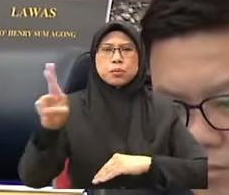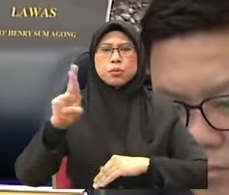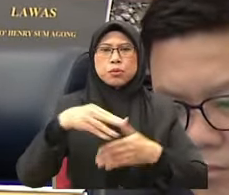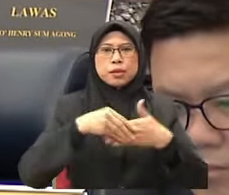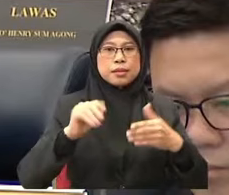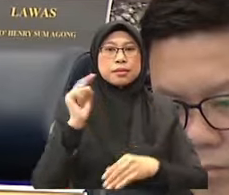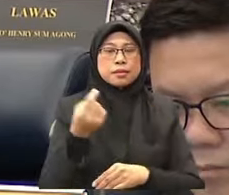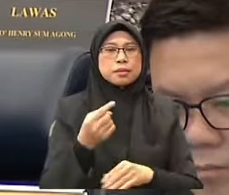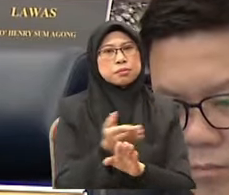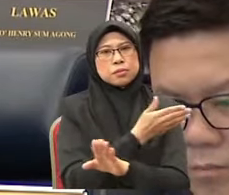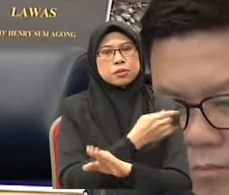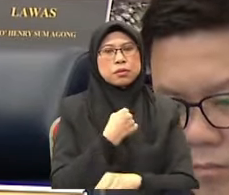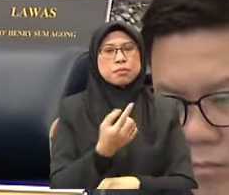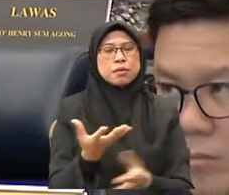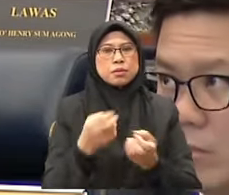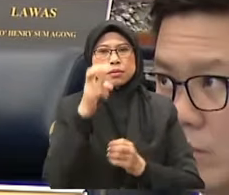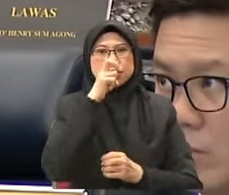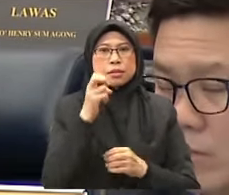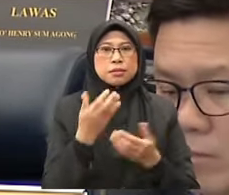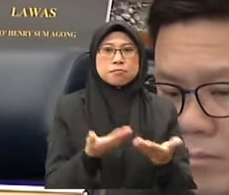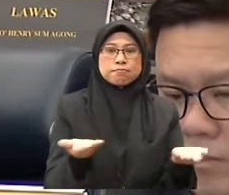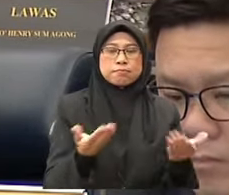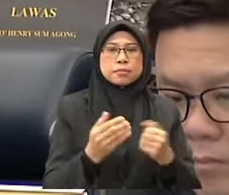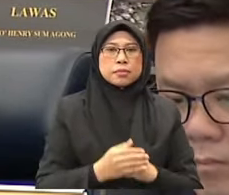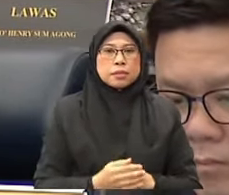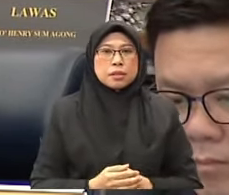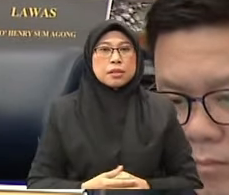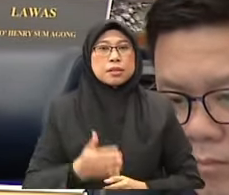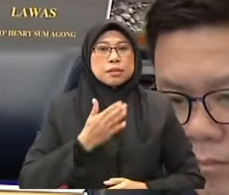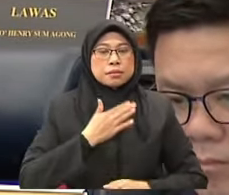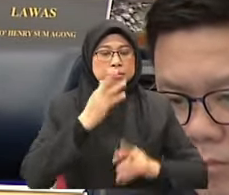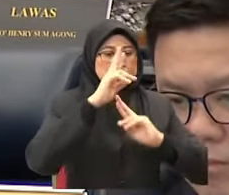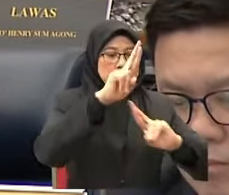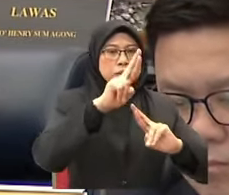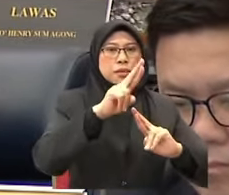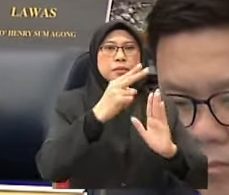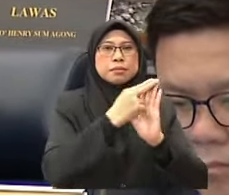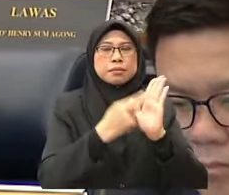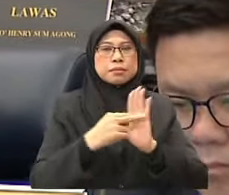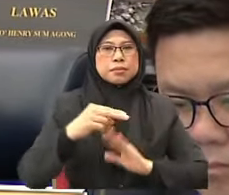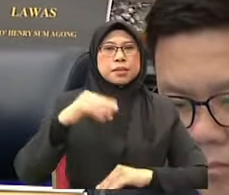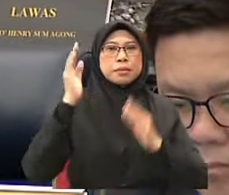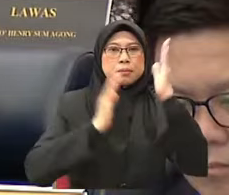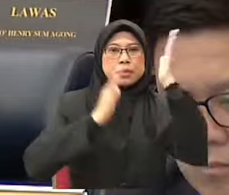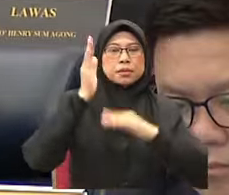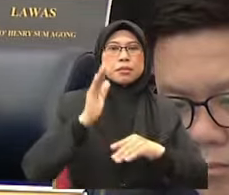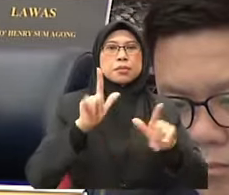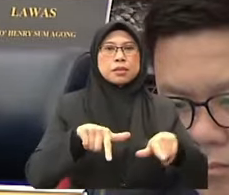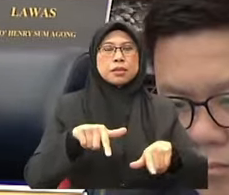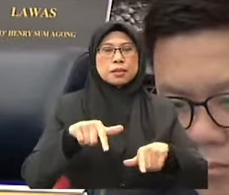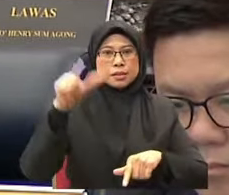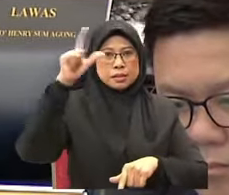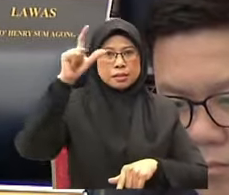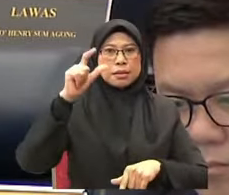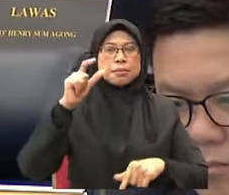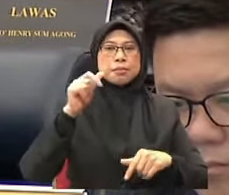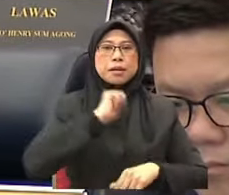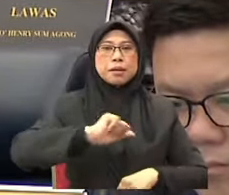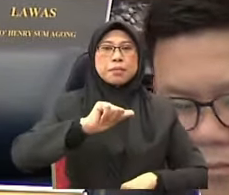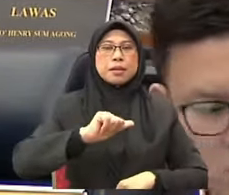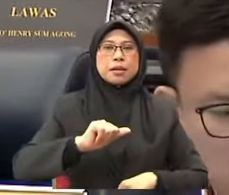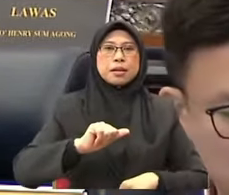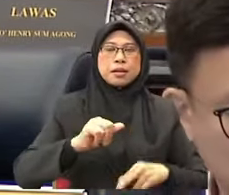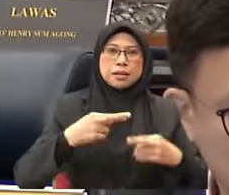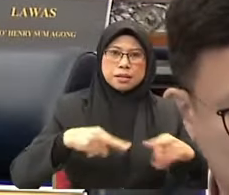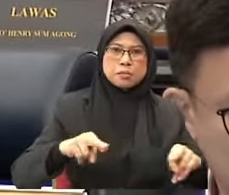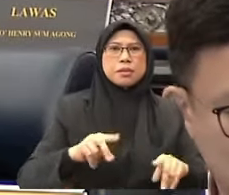sahaja. Sebelum itu, ingin saya tegaskan di Dewan yang mulia ini bahawa saya menghormati Perlembagaan Malaysia yang meletakkan Islam sebagai agama rasmi. Namun